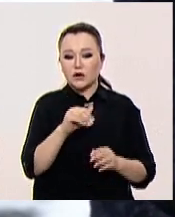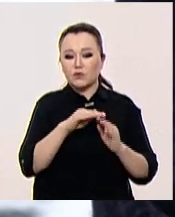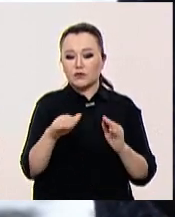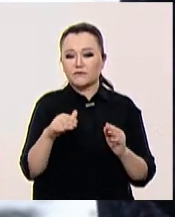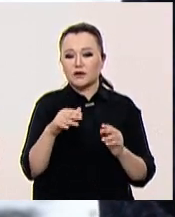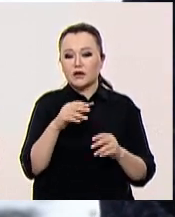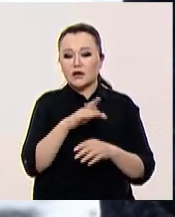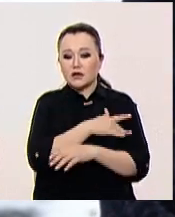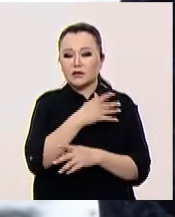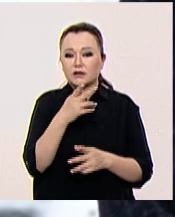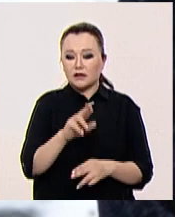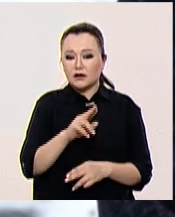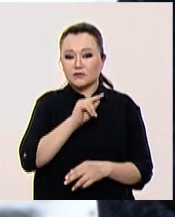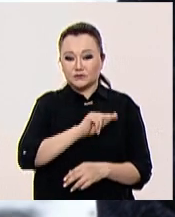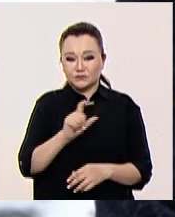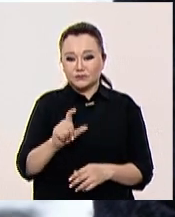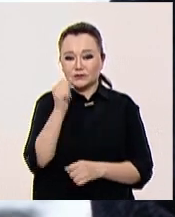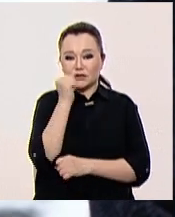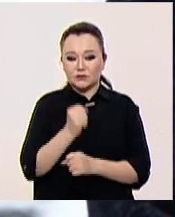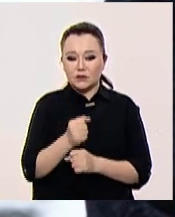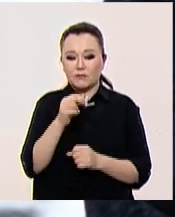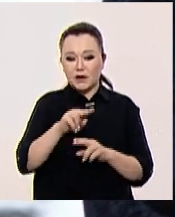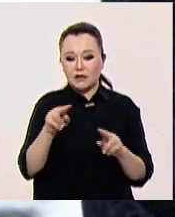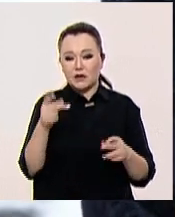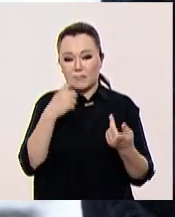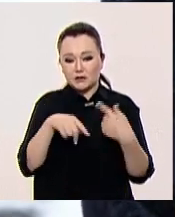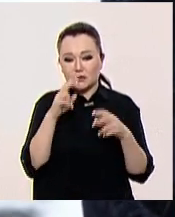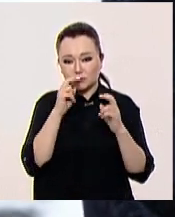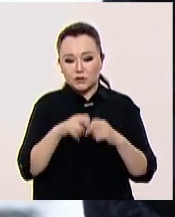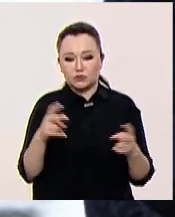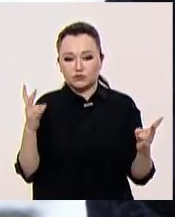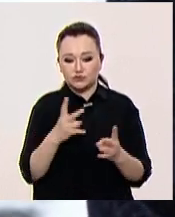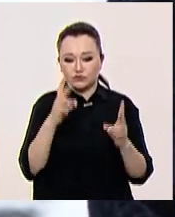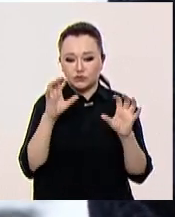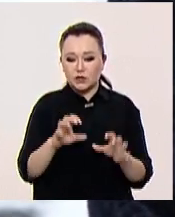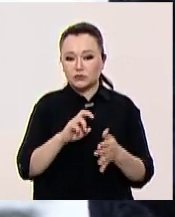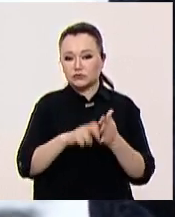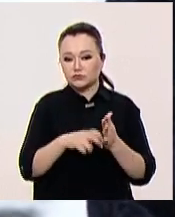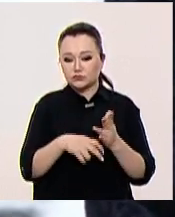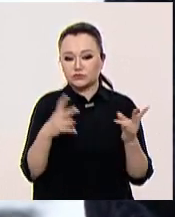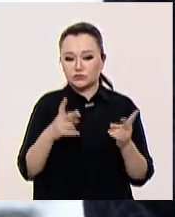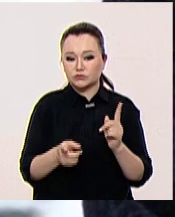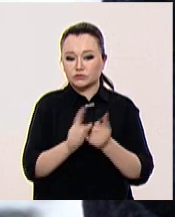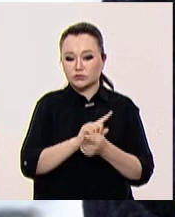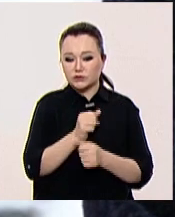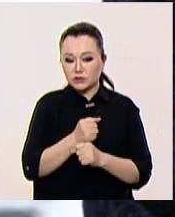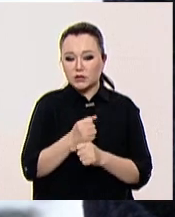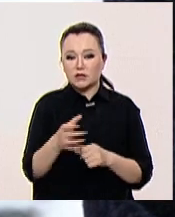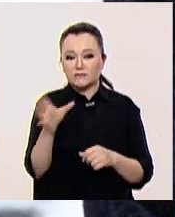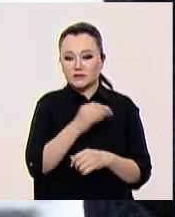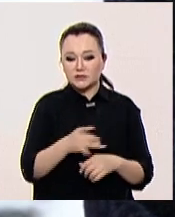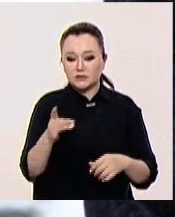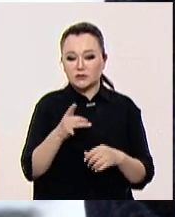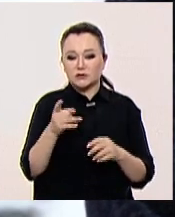правительства. Кызматкерлер үчүн төлөмдү өкмөт парламент деңгээлинде кайта карау керек деп ойлоймун. Салык кодексине өзгөрүш кажет. Ал демалуучулардан алынатын төлөмдү бир